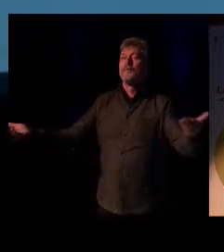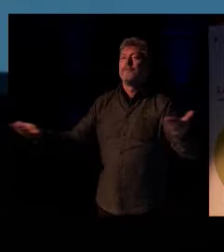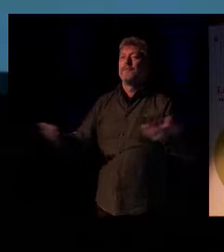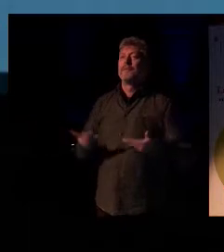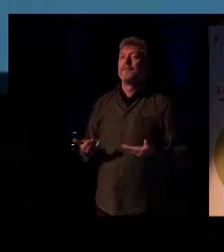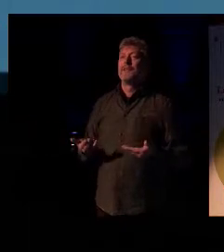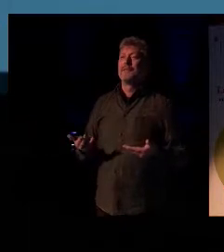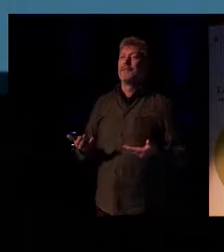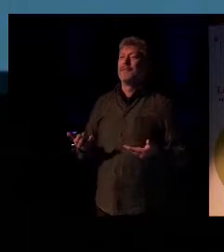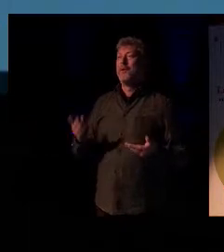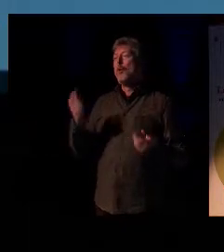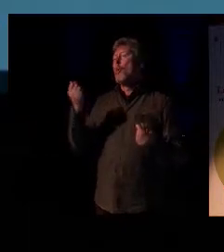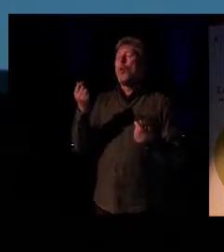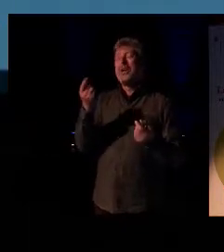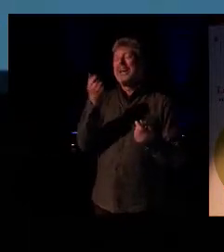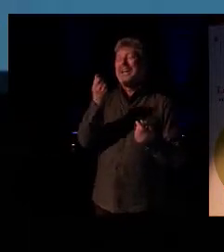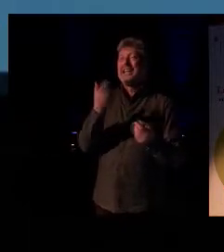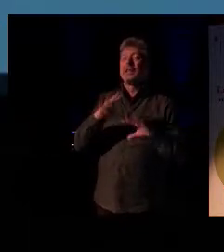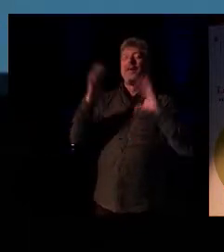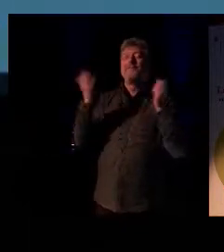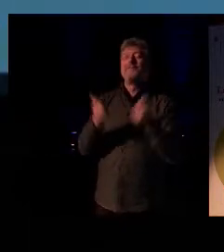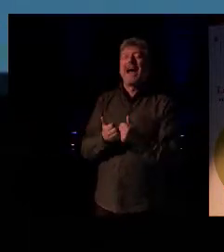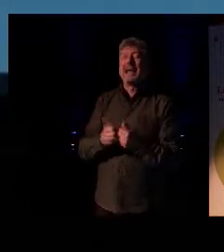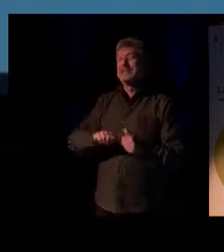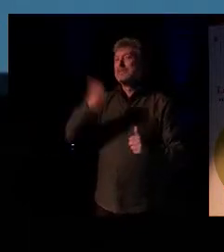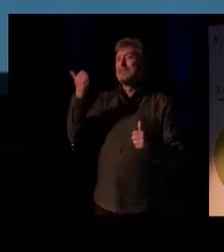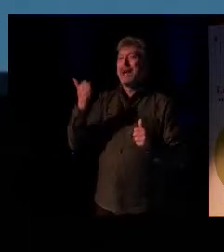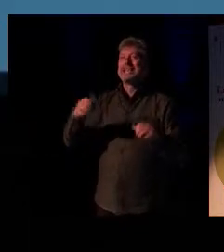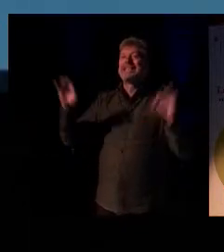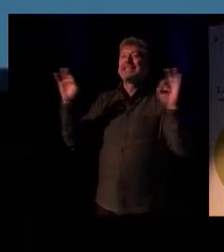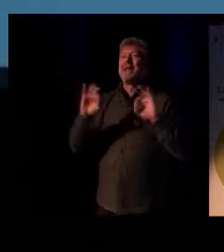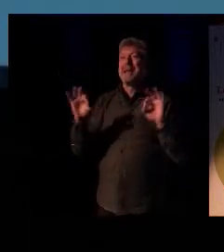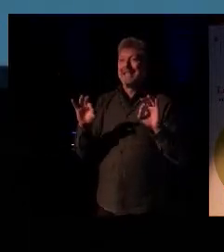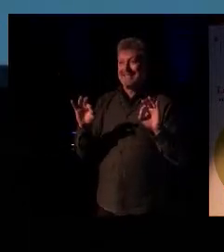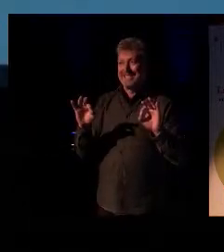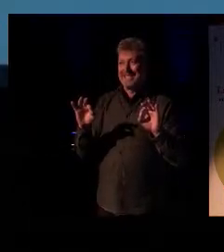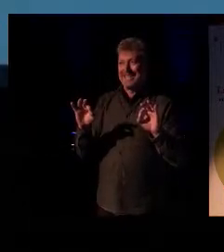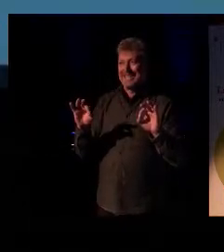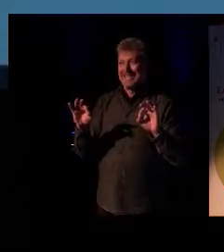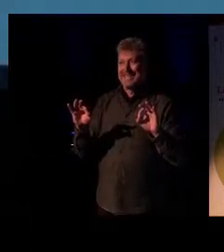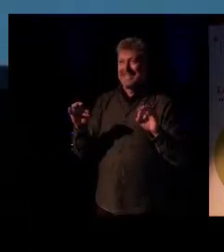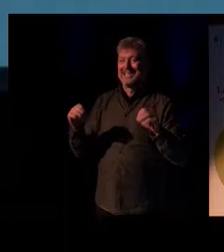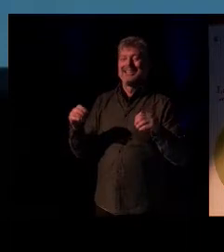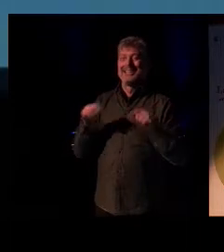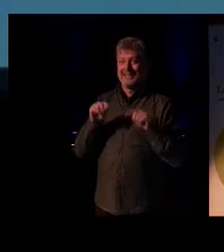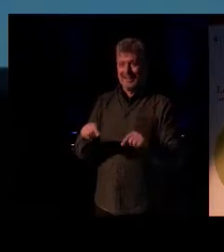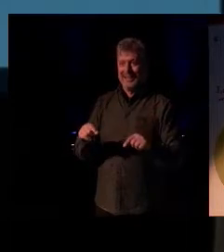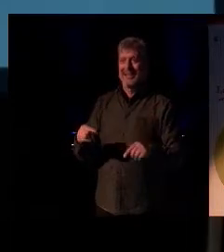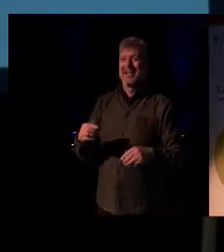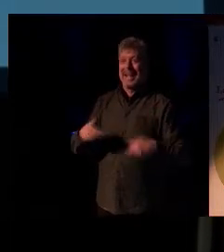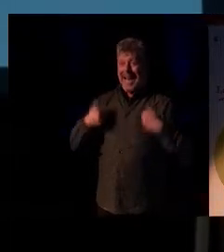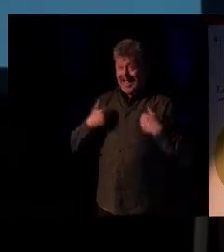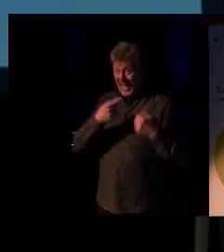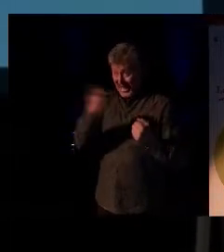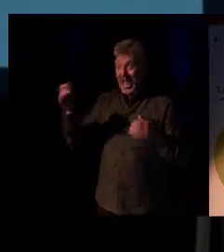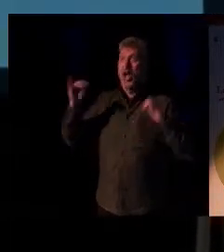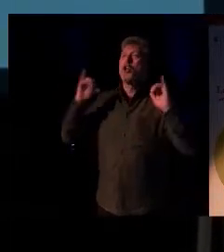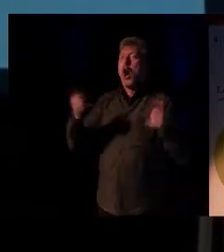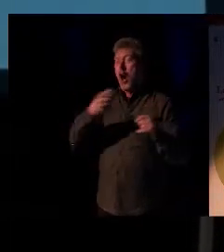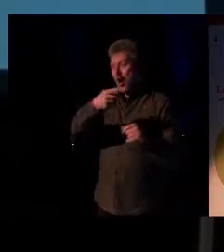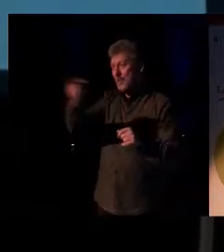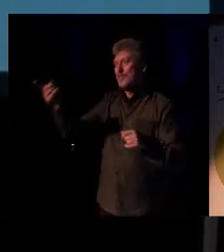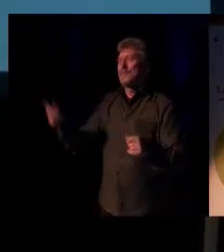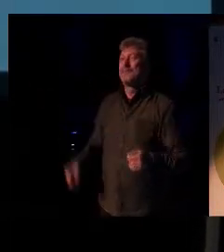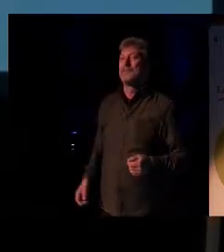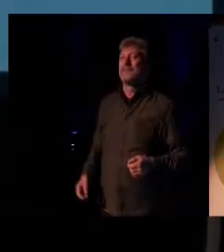dose av verdens beste medisin, sånn direkte inn i årene. Dere enige i det? Ja, flott. Veldig bra deltakelse.